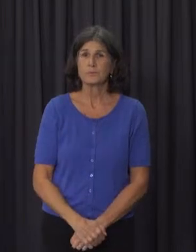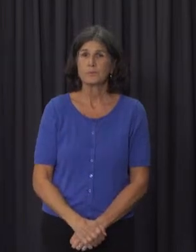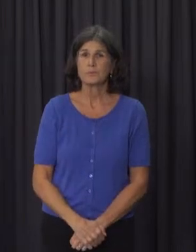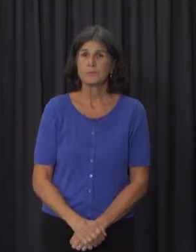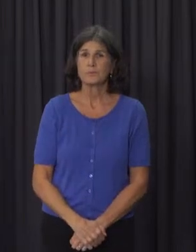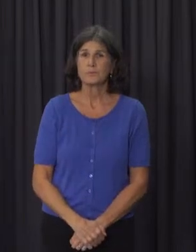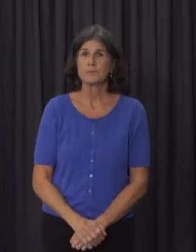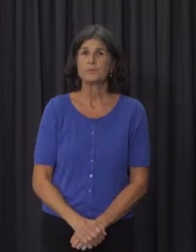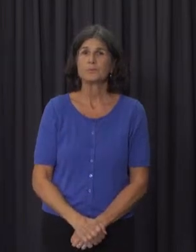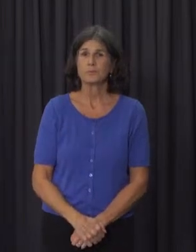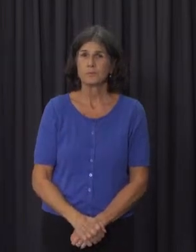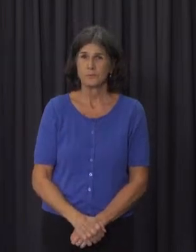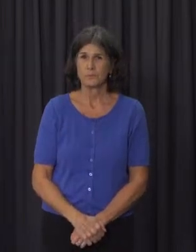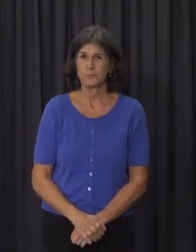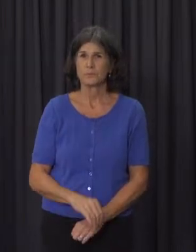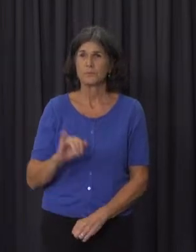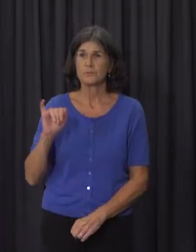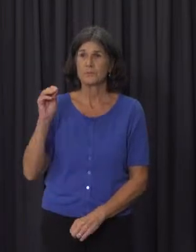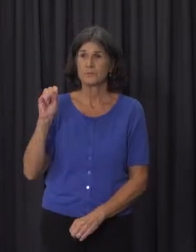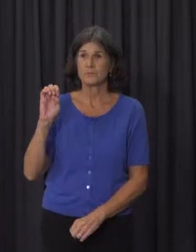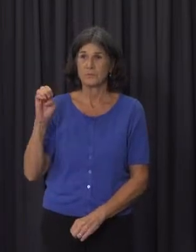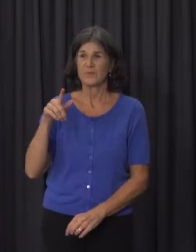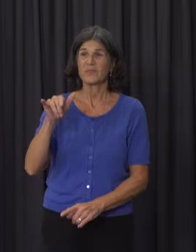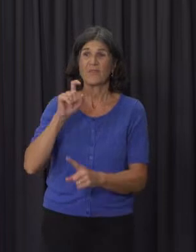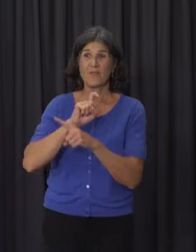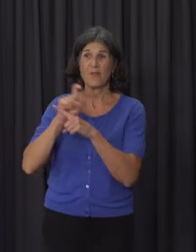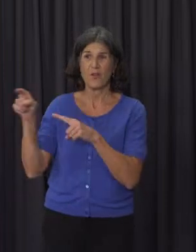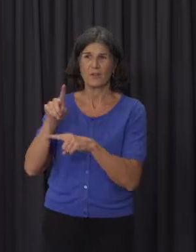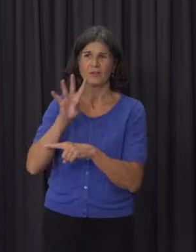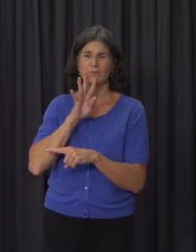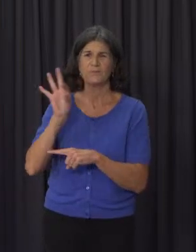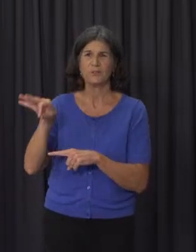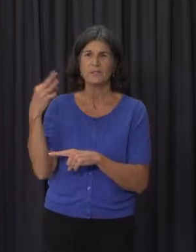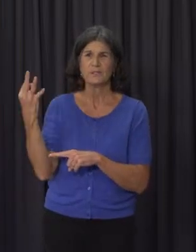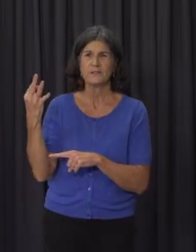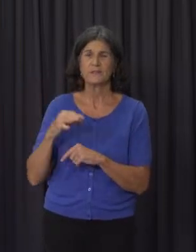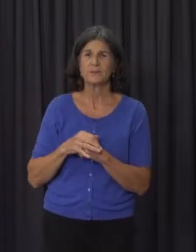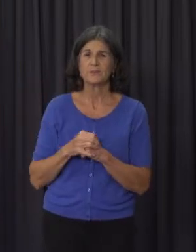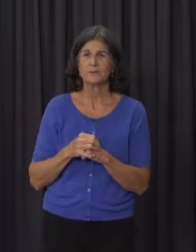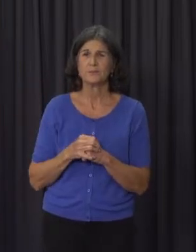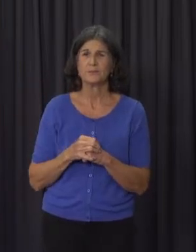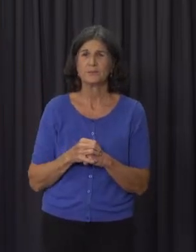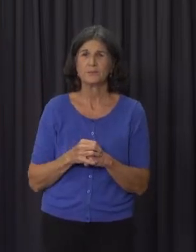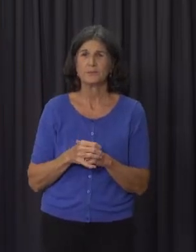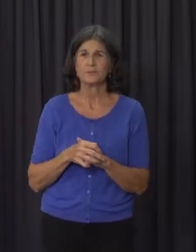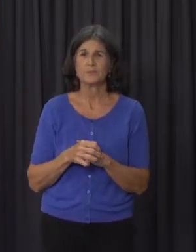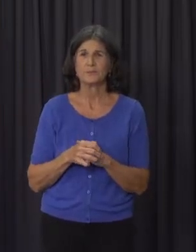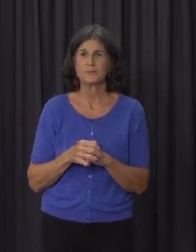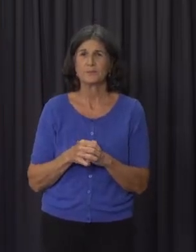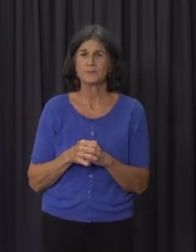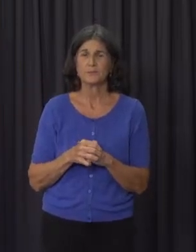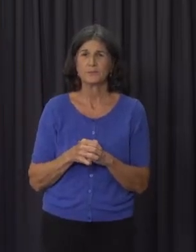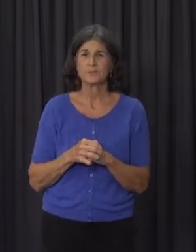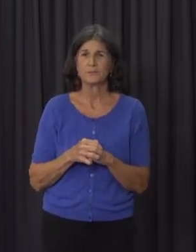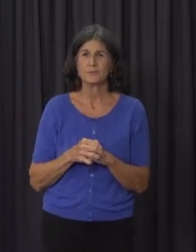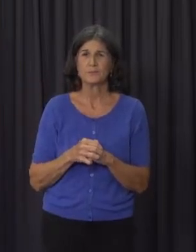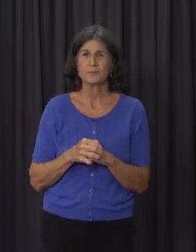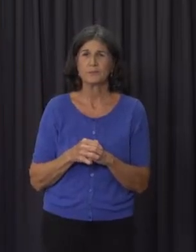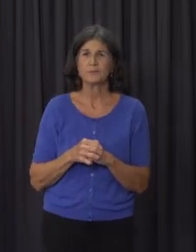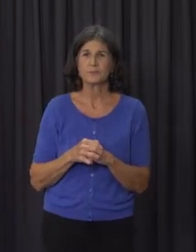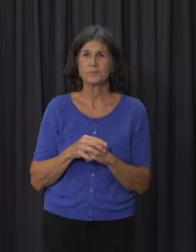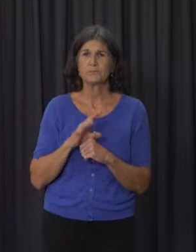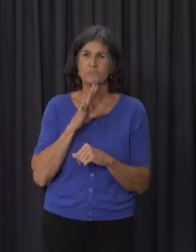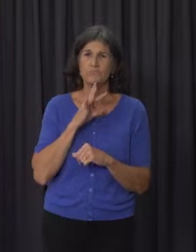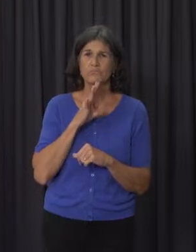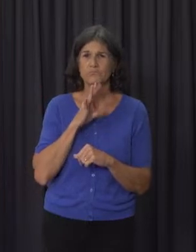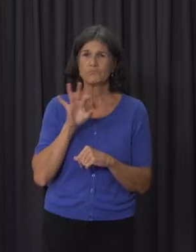José. Just to follow up on the weather conditions. José, je me demande si tu peux nous comparer peut-être les